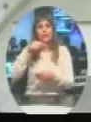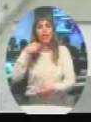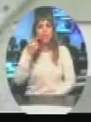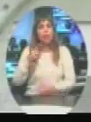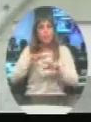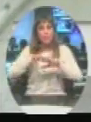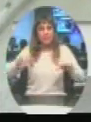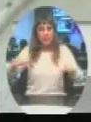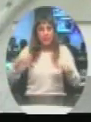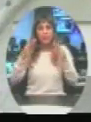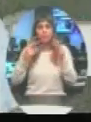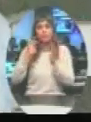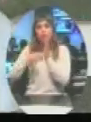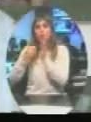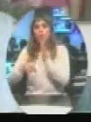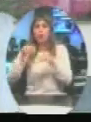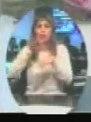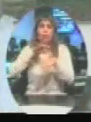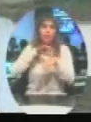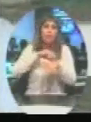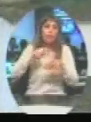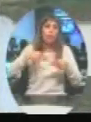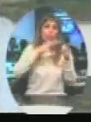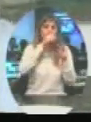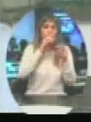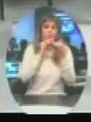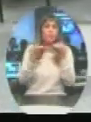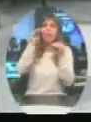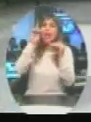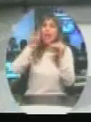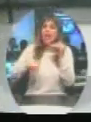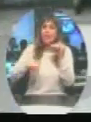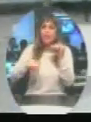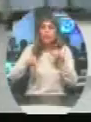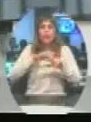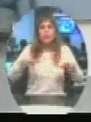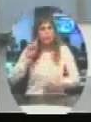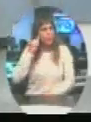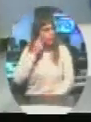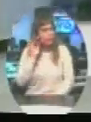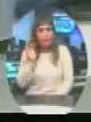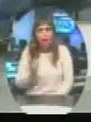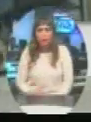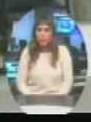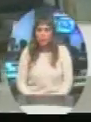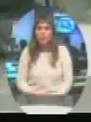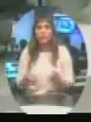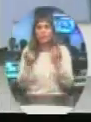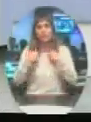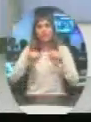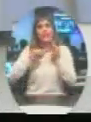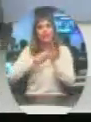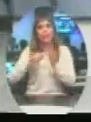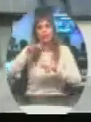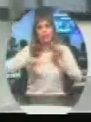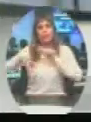בו מספר הלקוחות לכל רופא משפחה בקופות החולים עולה על 1,000, הוא מצב מדאיג עד מאוד. הוועדה הדגישה כי טיפול